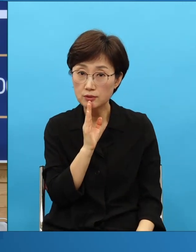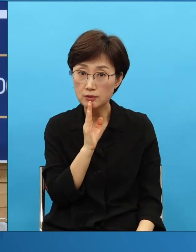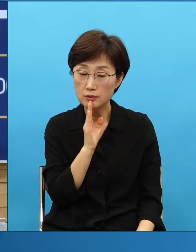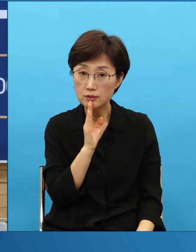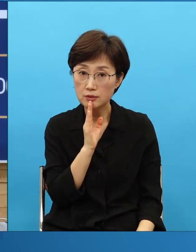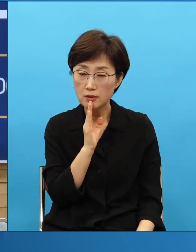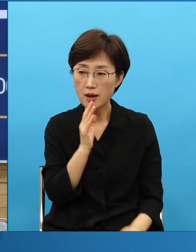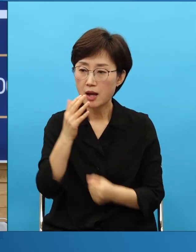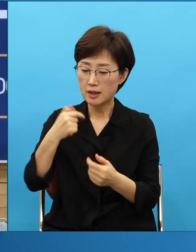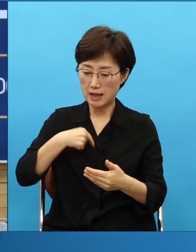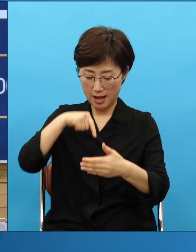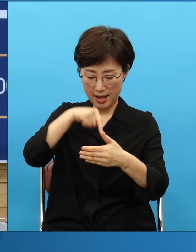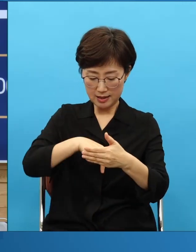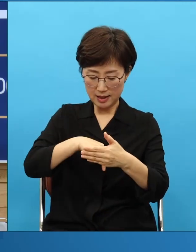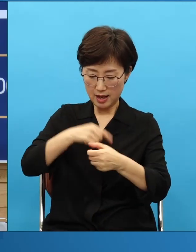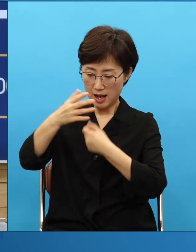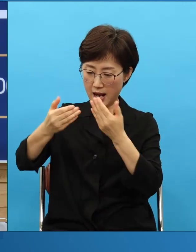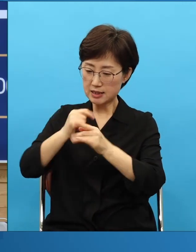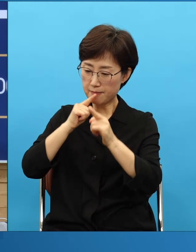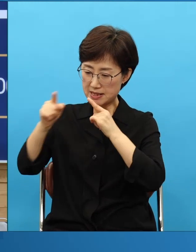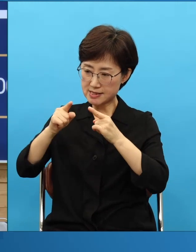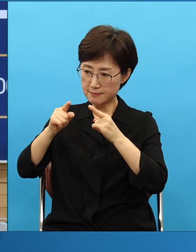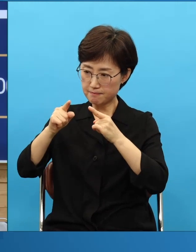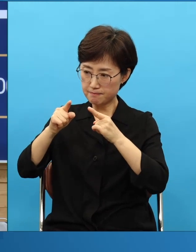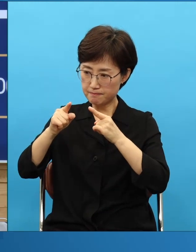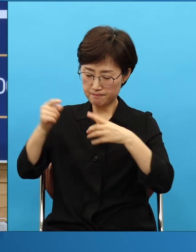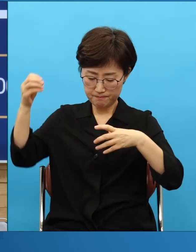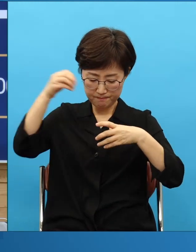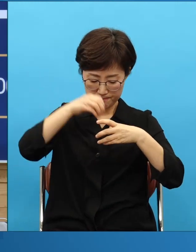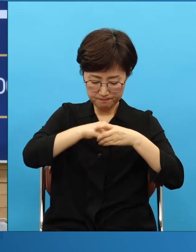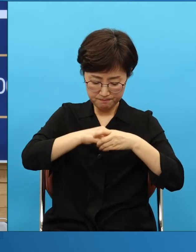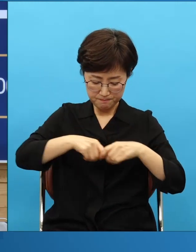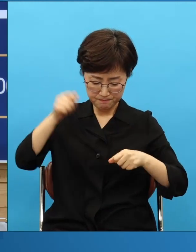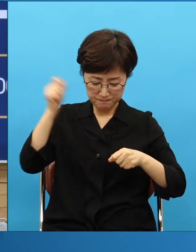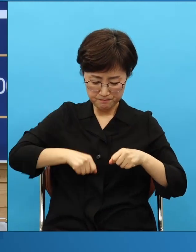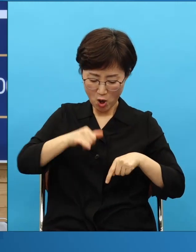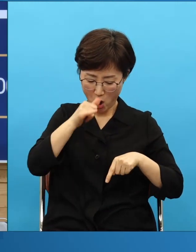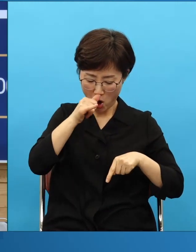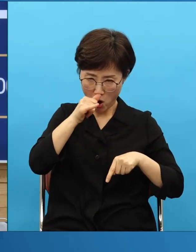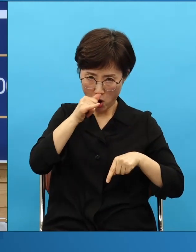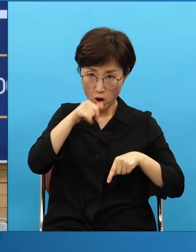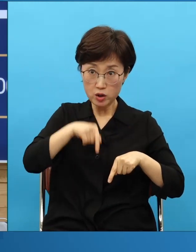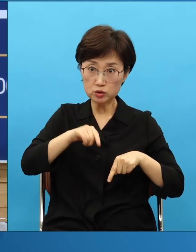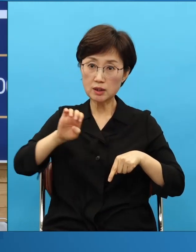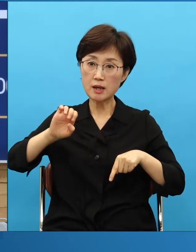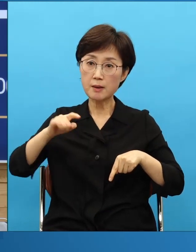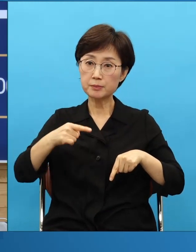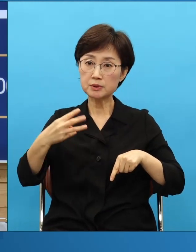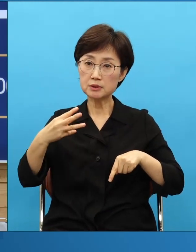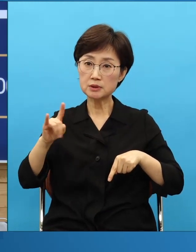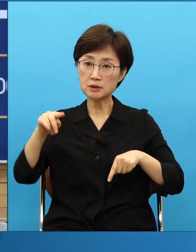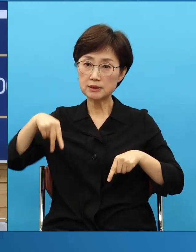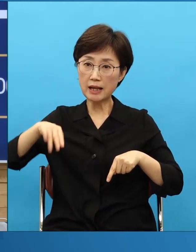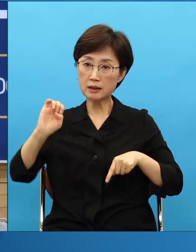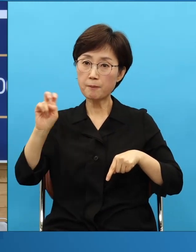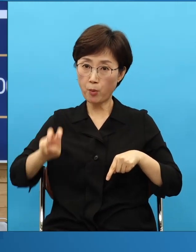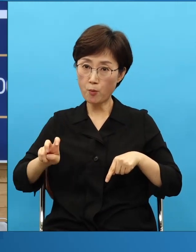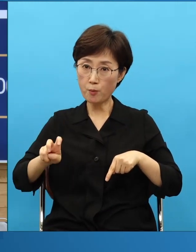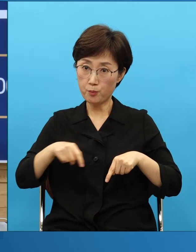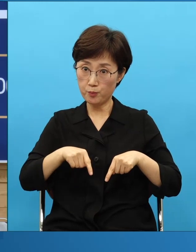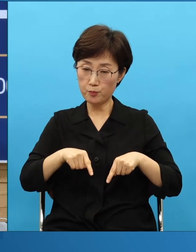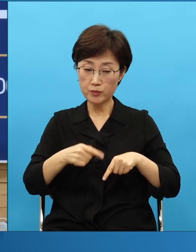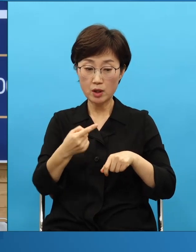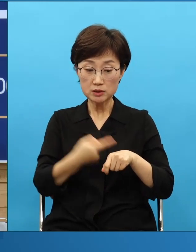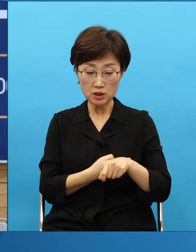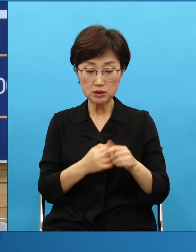하나님의 망대가 섰다. 이거는요 플랫폼이에요. 올 수밖에 없어. When God's partisan is established in you, that means that you have a platform for people to come